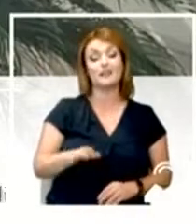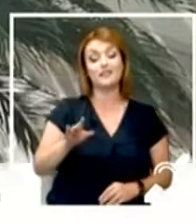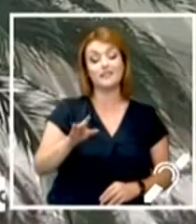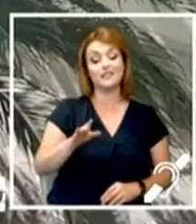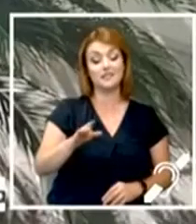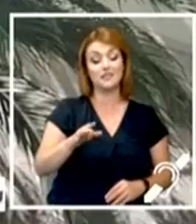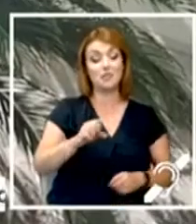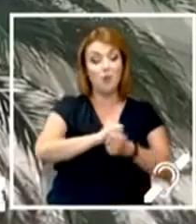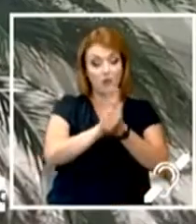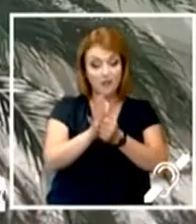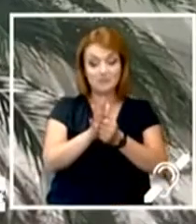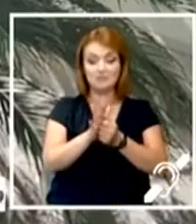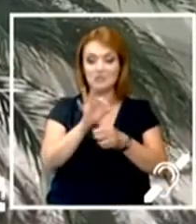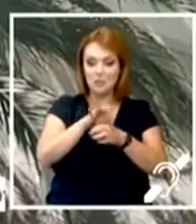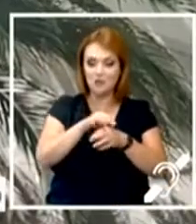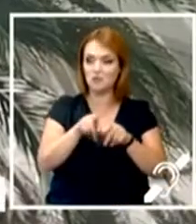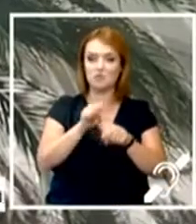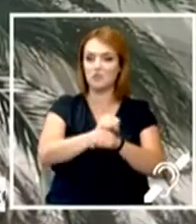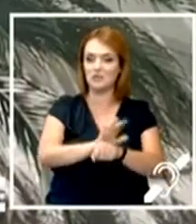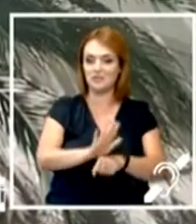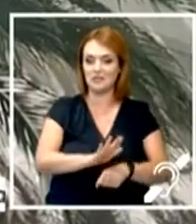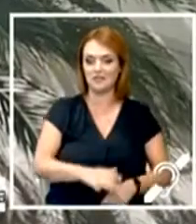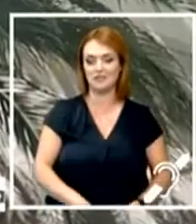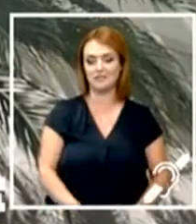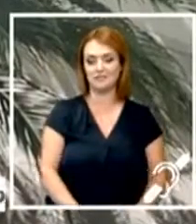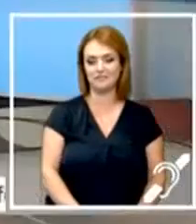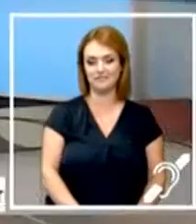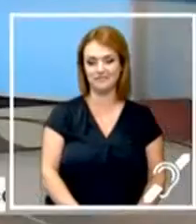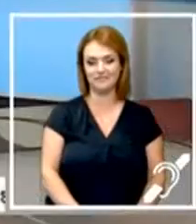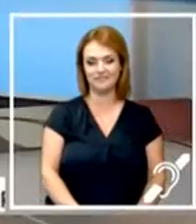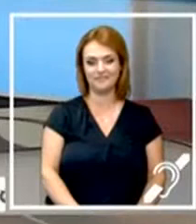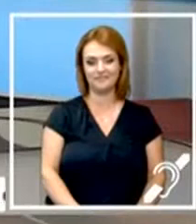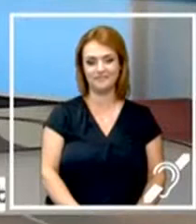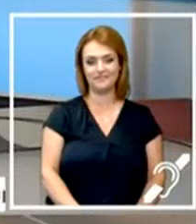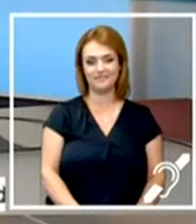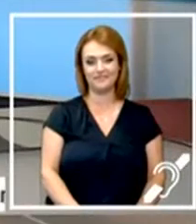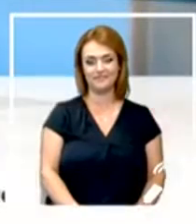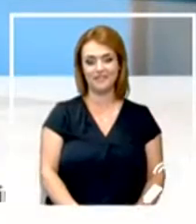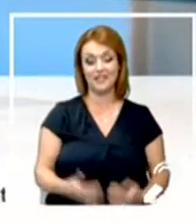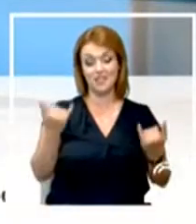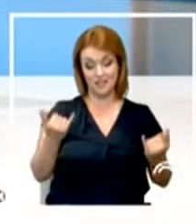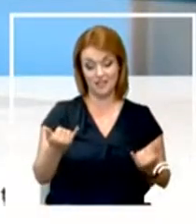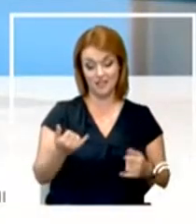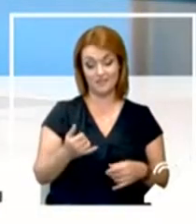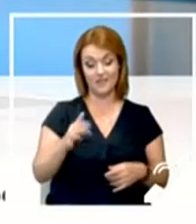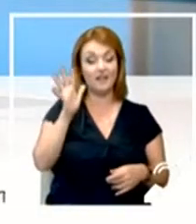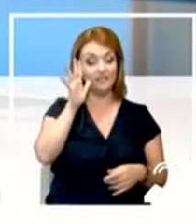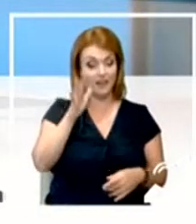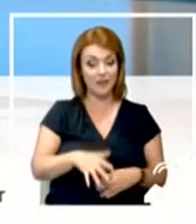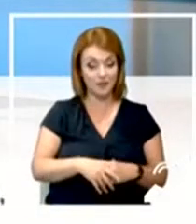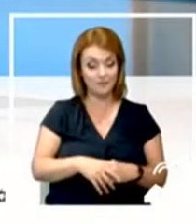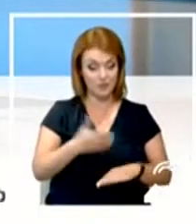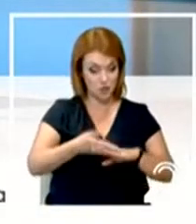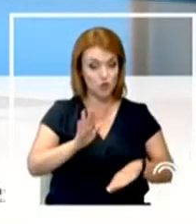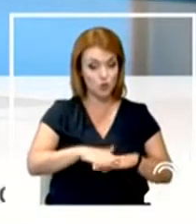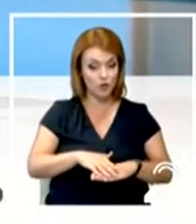locuiesc în nordul Italiei. Pentru Televiziunea Română, Alberta Forgiarini. În vremuri tulburi, arta este balsam pentru